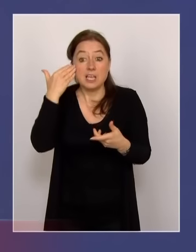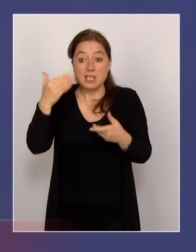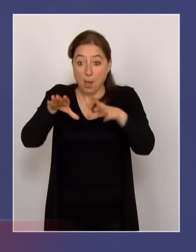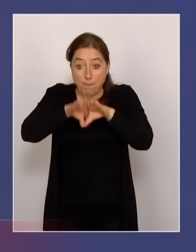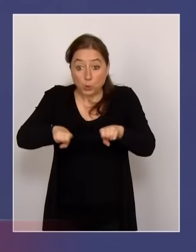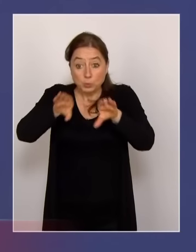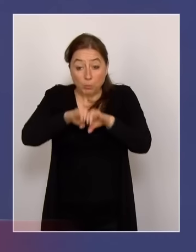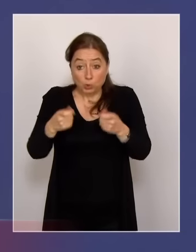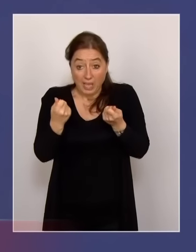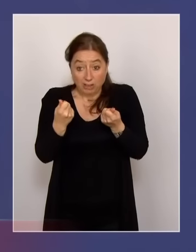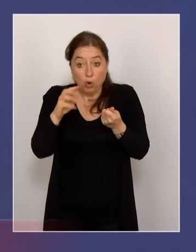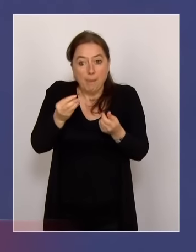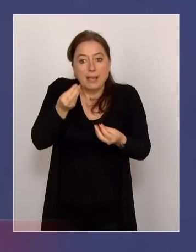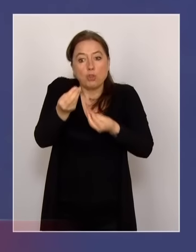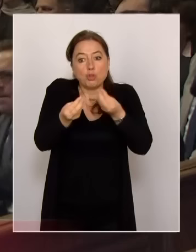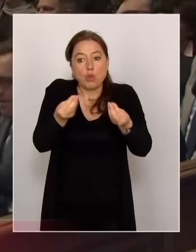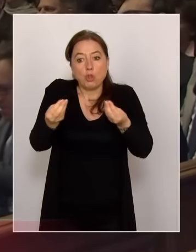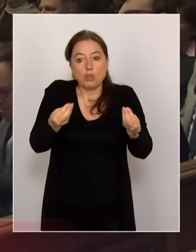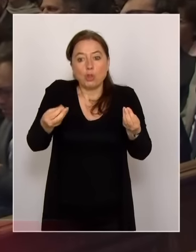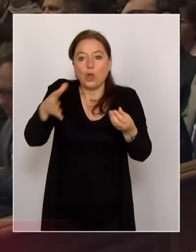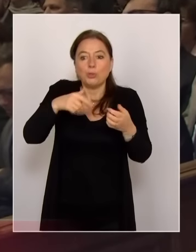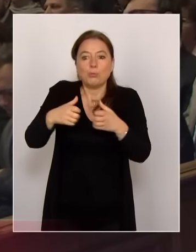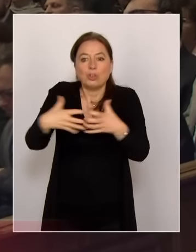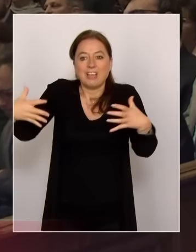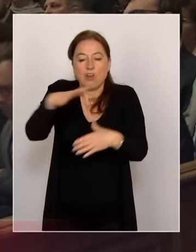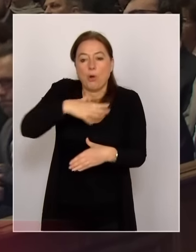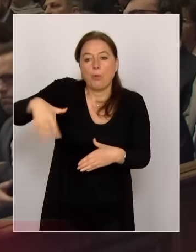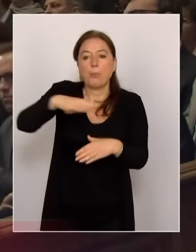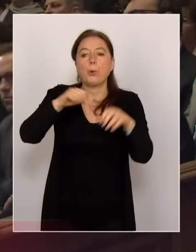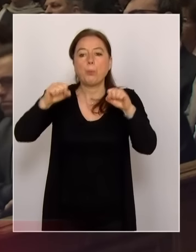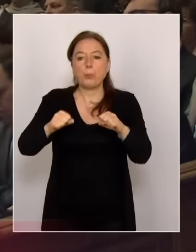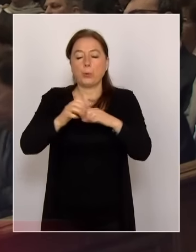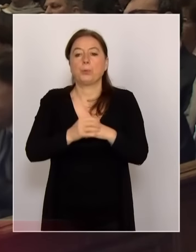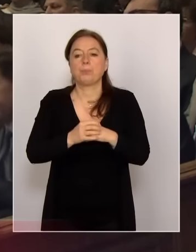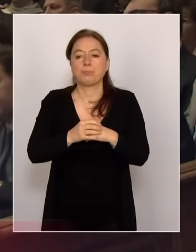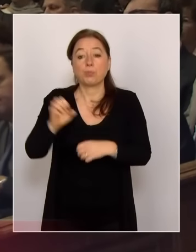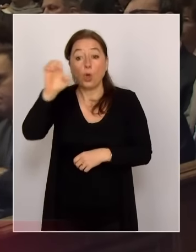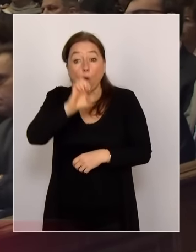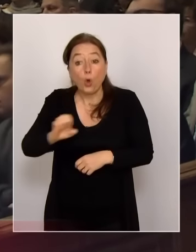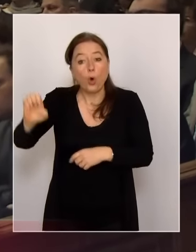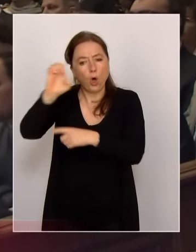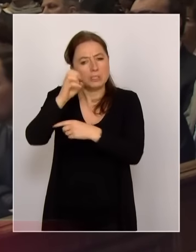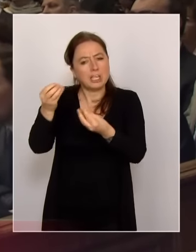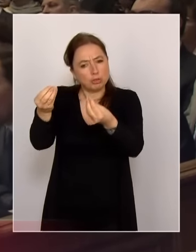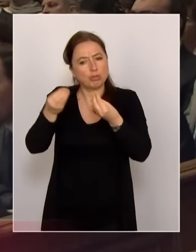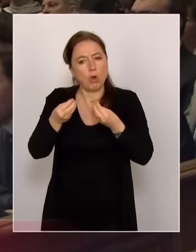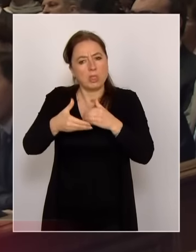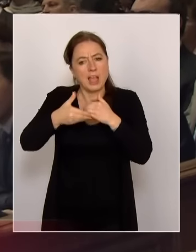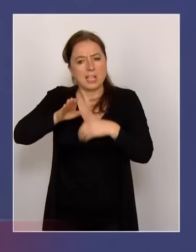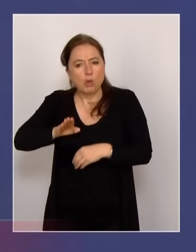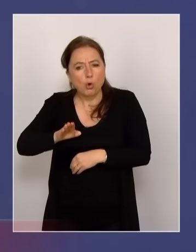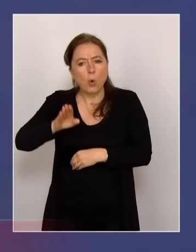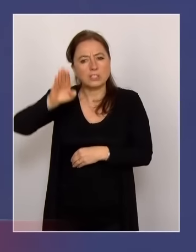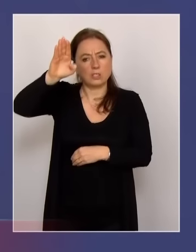l'argent qu'on veut ensuite redistribuer. Et l'Europe a longtemps été le principal atout de notre croissance dans un modèle ordo